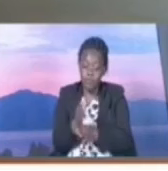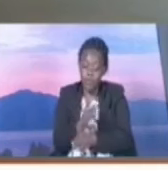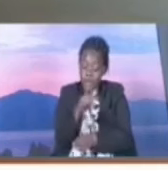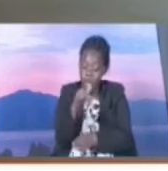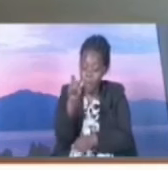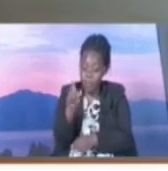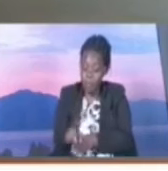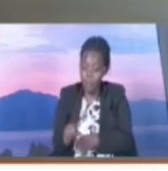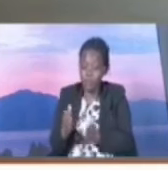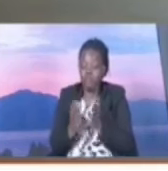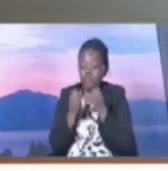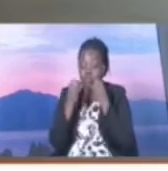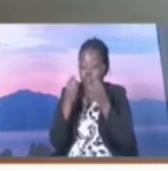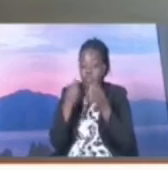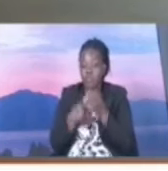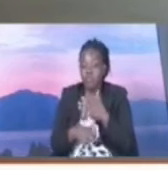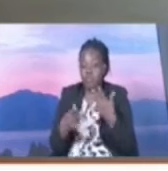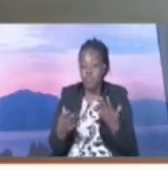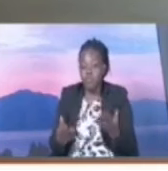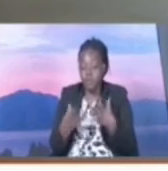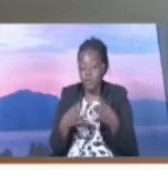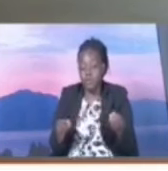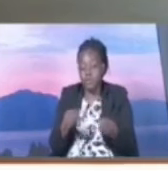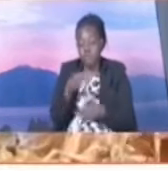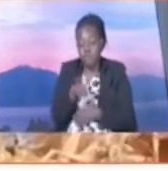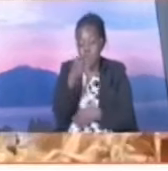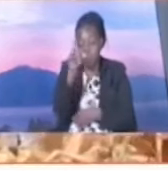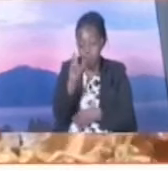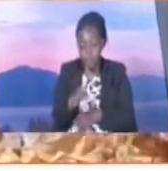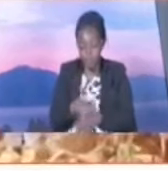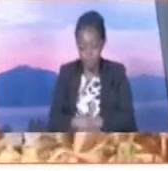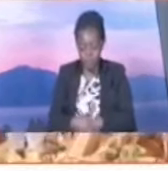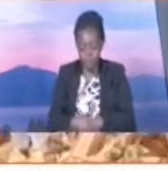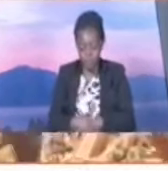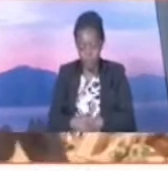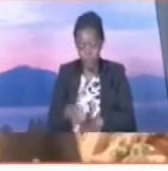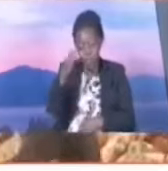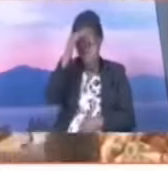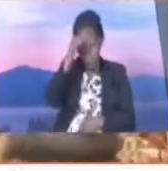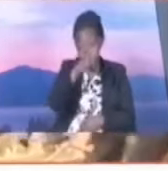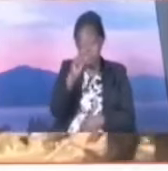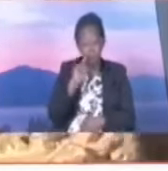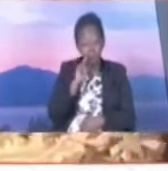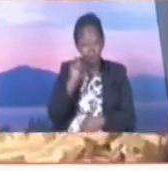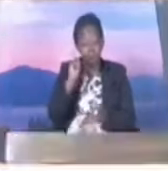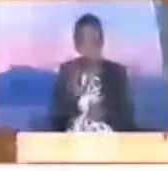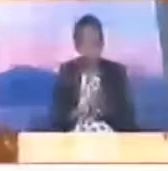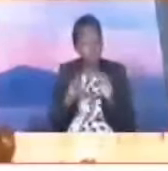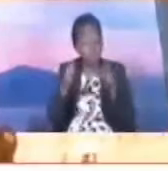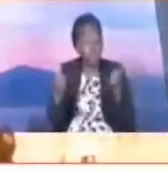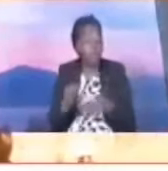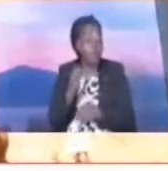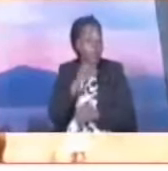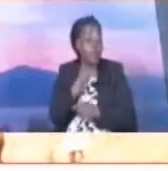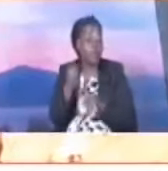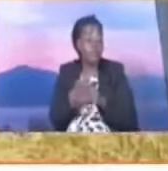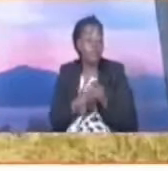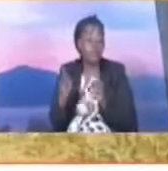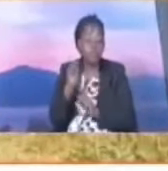yenna kutegeeza nti yabulwako omuntu we. Poliisi mu kitundu ky'Empijje egamba tennafuna kwemulugunya kwonna okuva mu